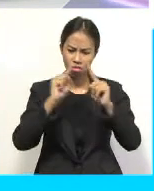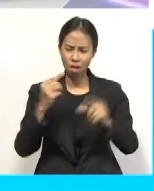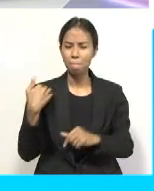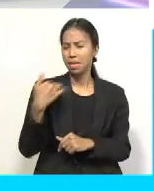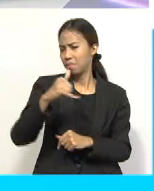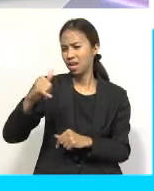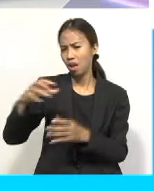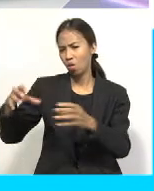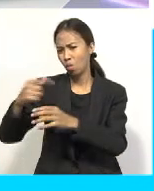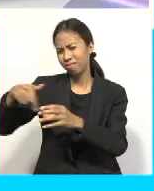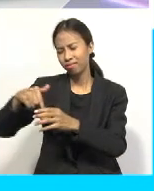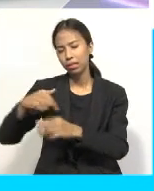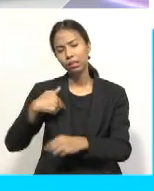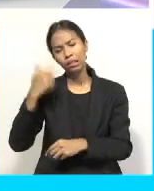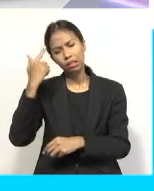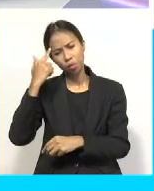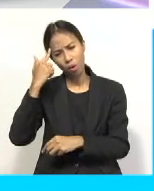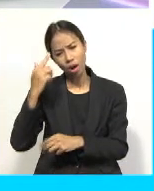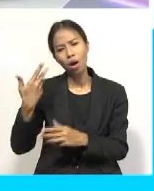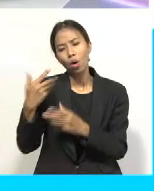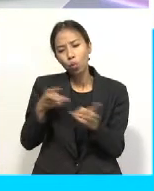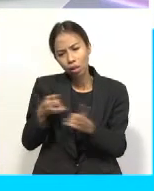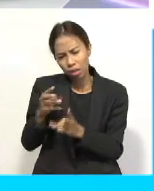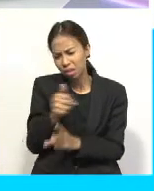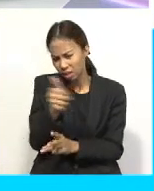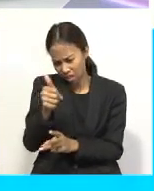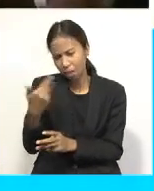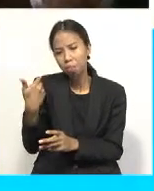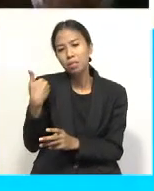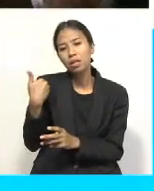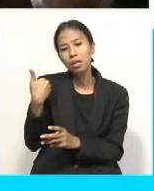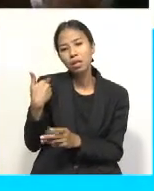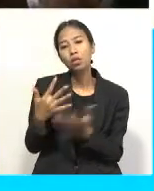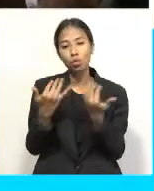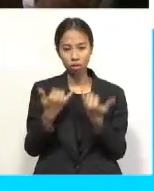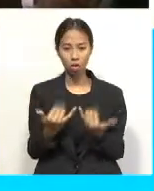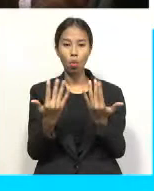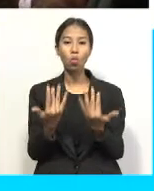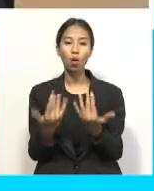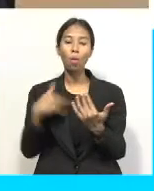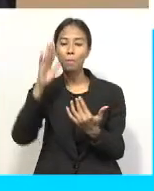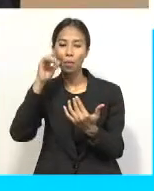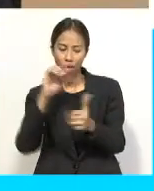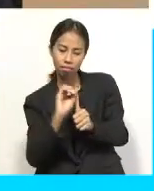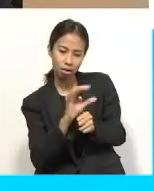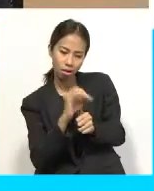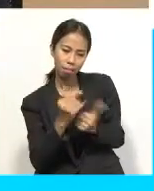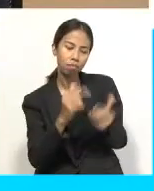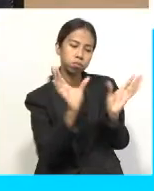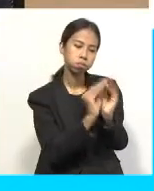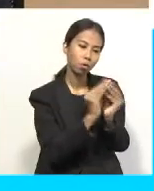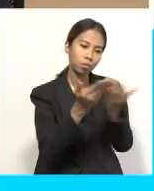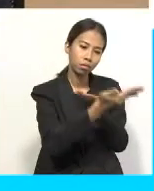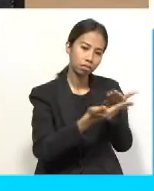องว่ามันน่าจะมีแนวทางที่ดีกว่านี้ซึ่งทางทปอเองเนี่ยครับก็เตรียมที่จะรับเรื่องหรือข้อเสนอของผู้ปกครองเนี่ยเข้าไปประชุมหารือกันอีก